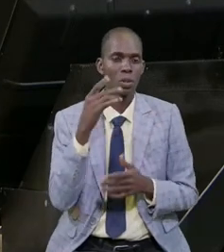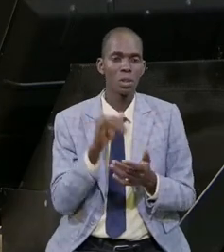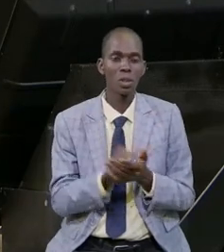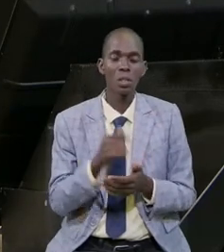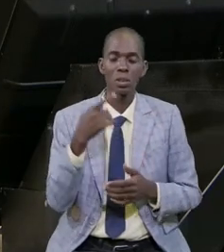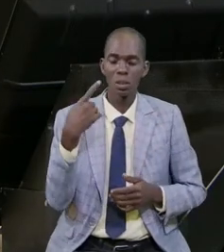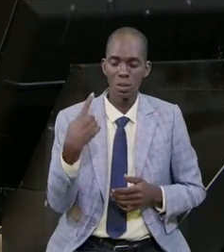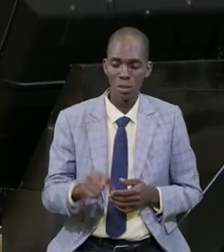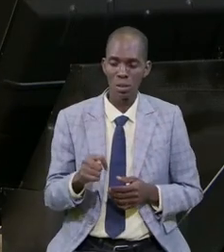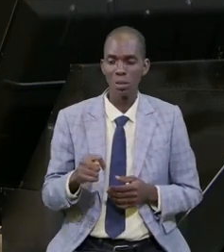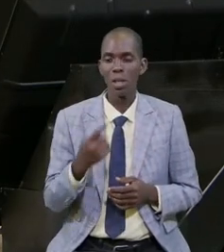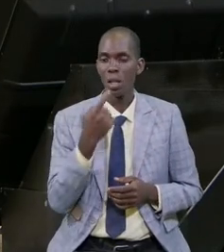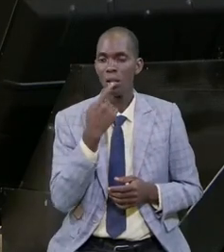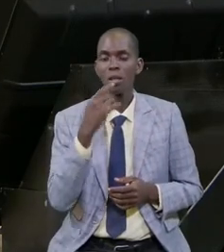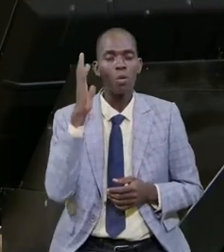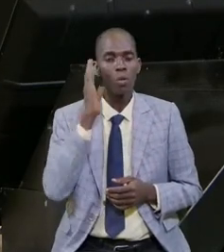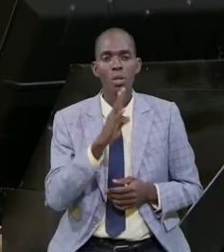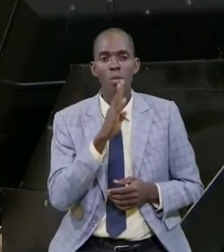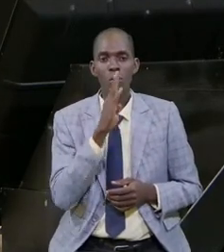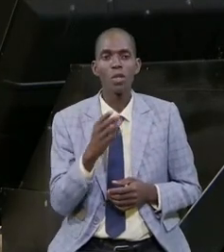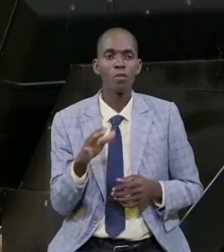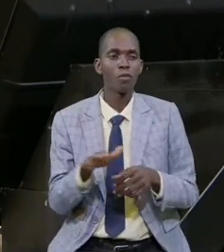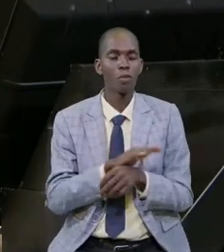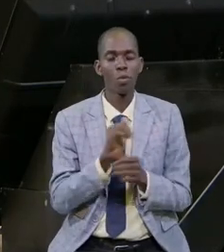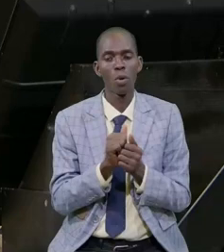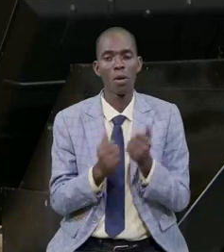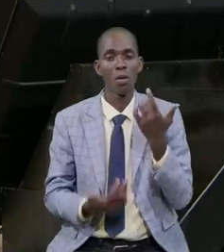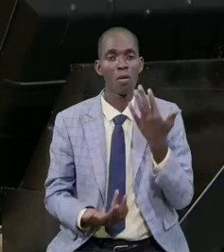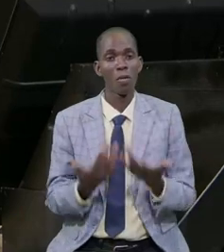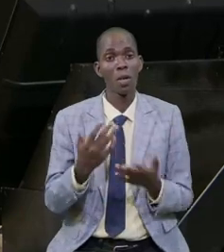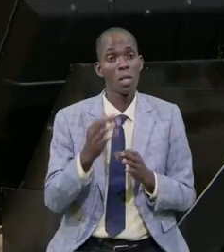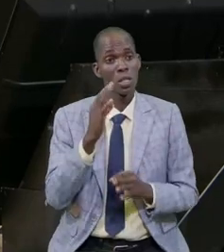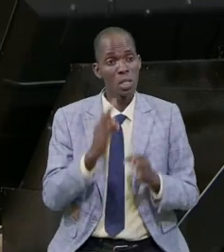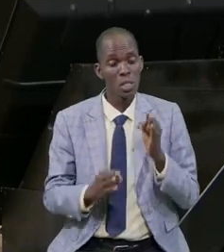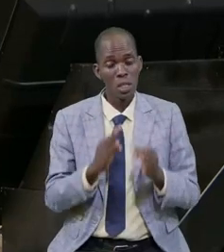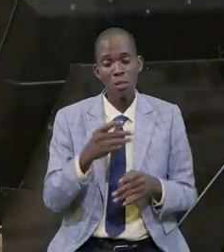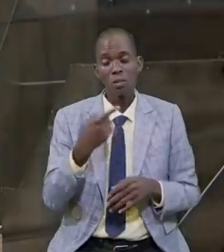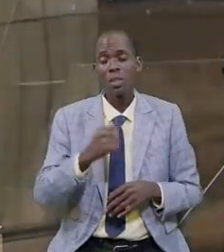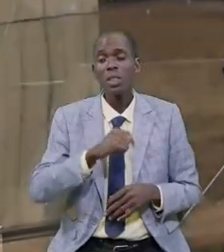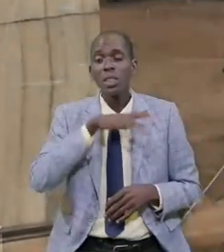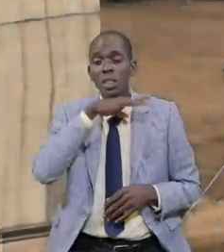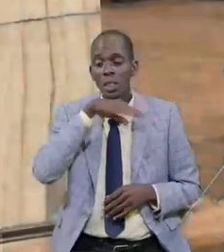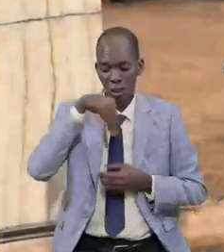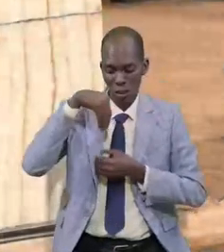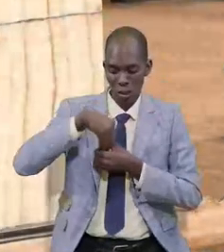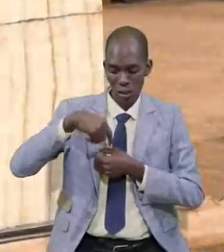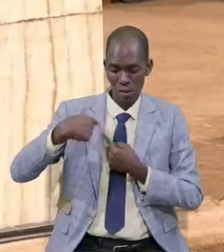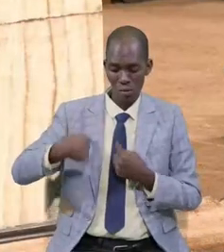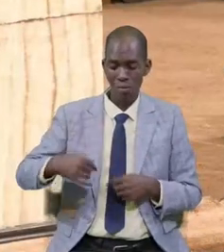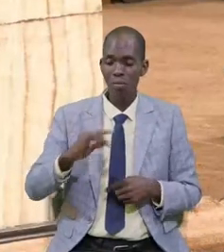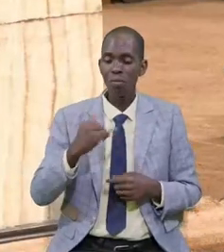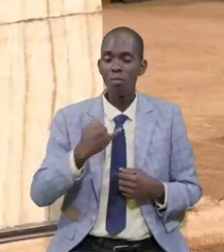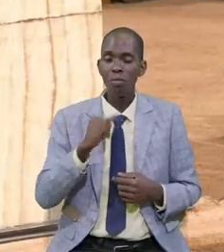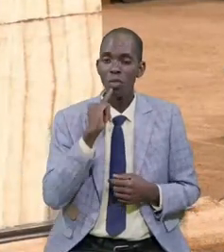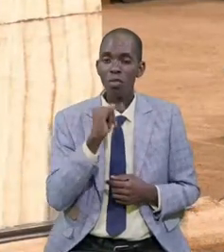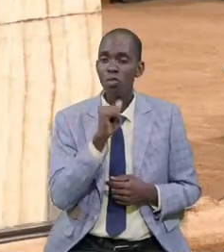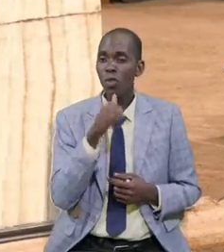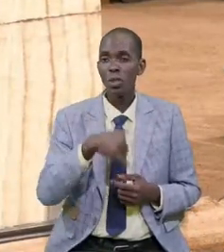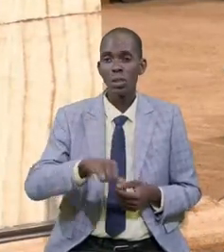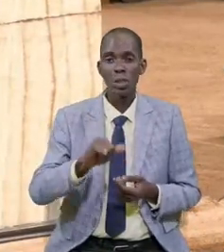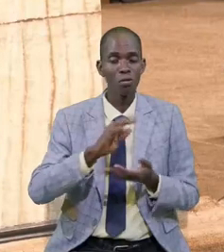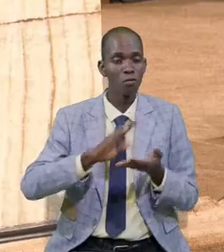la langue aussi est un feu. C'est le manger de l'iniquité. S'il y a l'iniquité dans le cœur qui n'est pas pardonné,